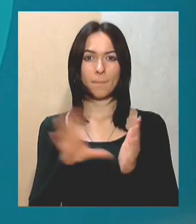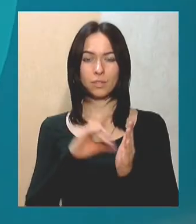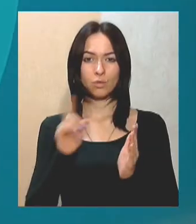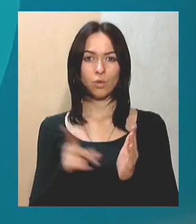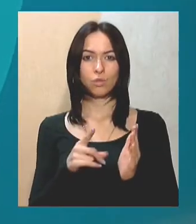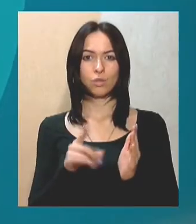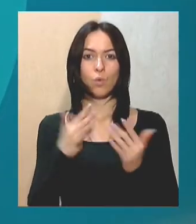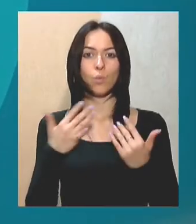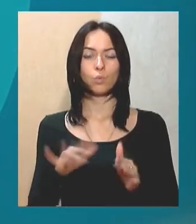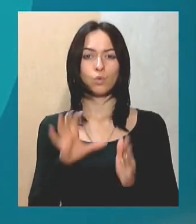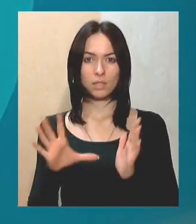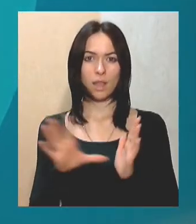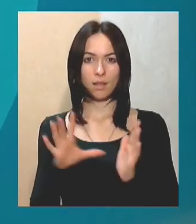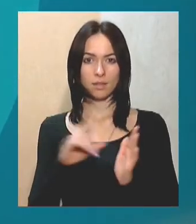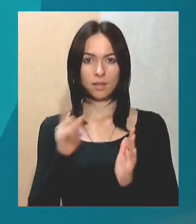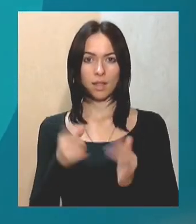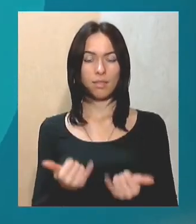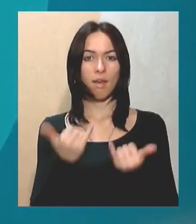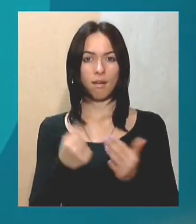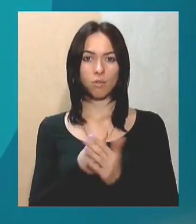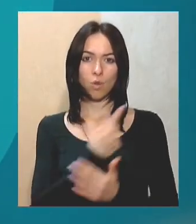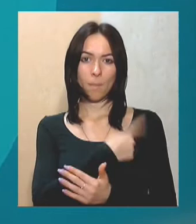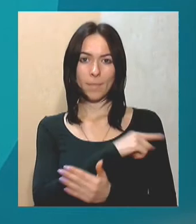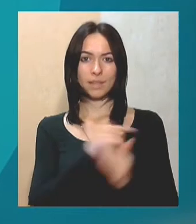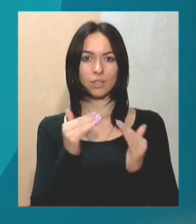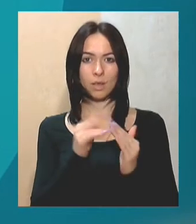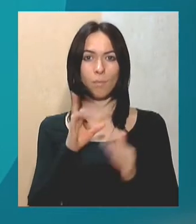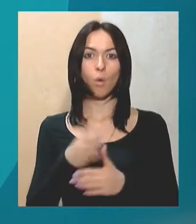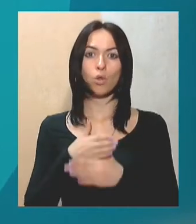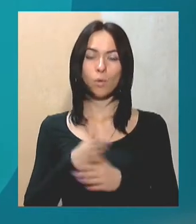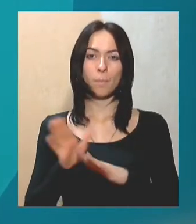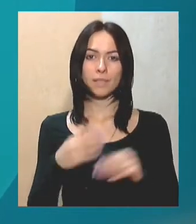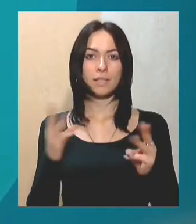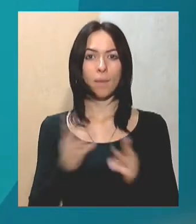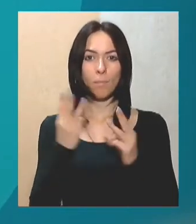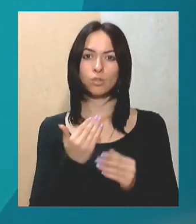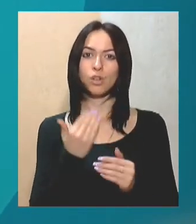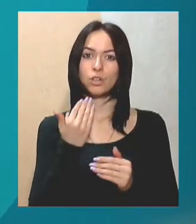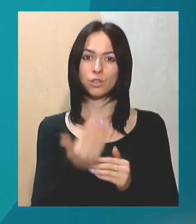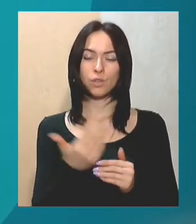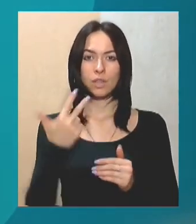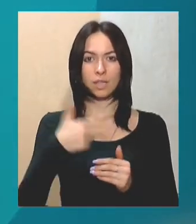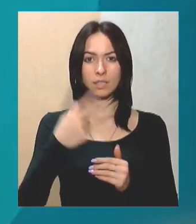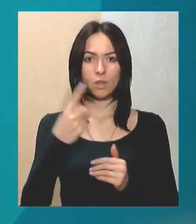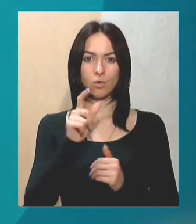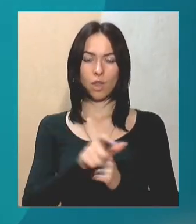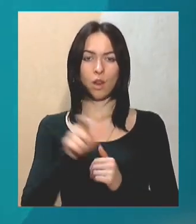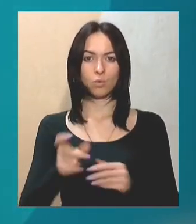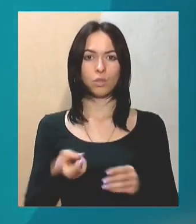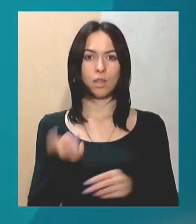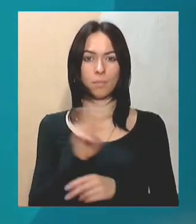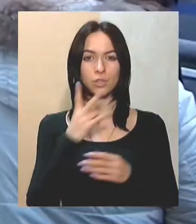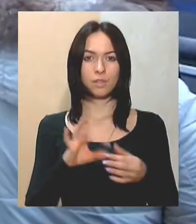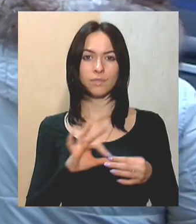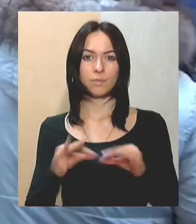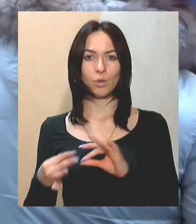электроэнергией. Наразі до медичних закладів по допомогу після пожежі звернулася 31 людина. Подробиці